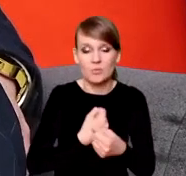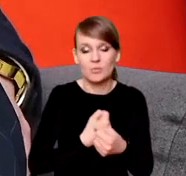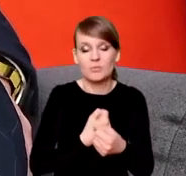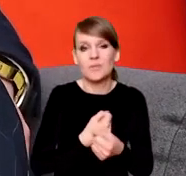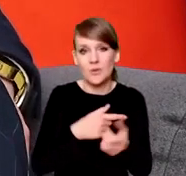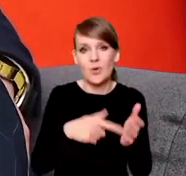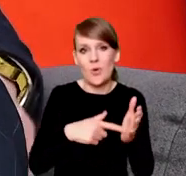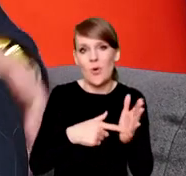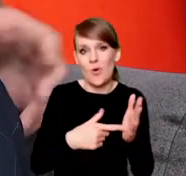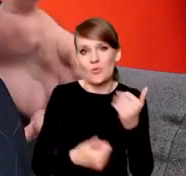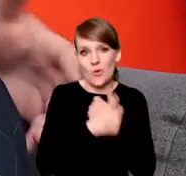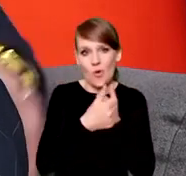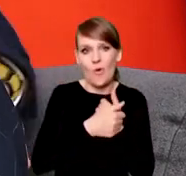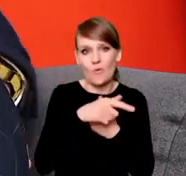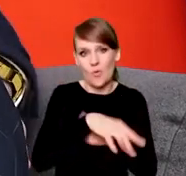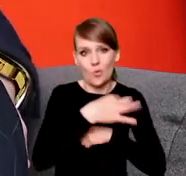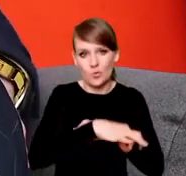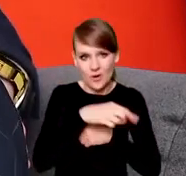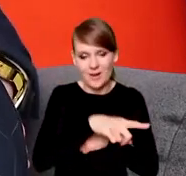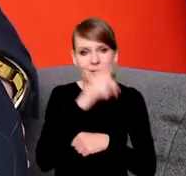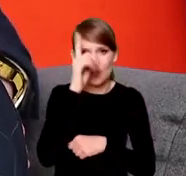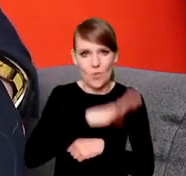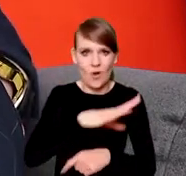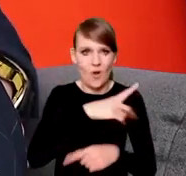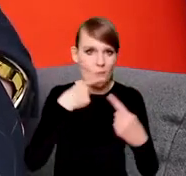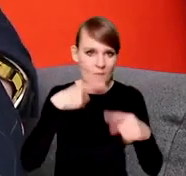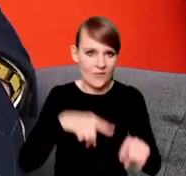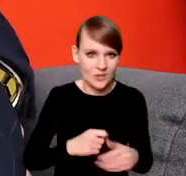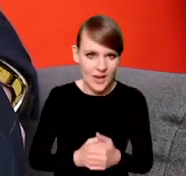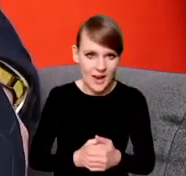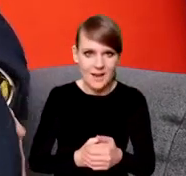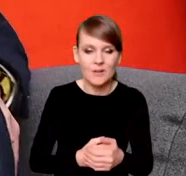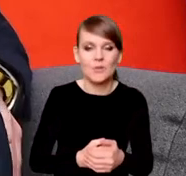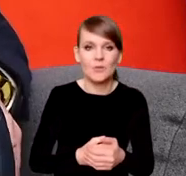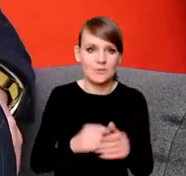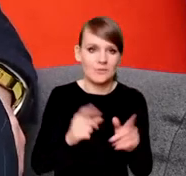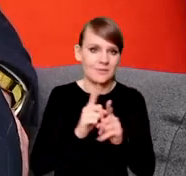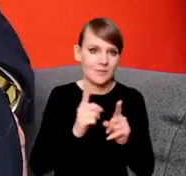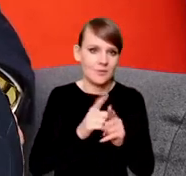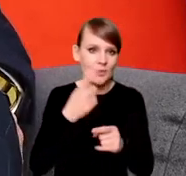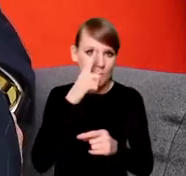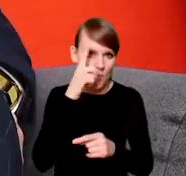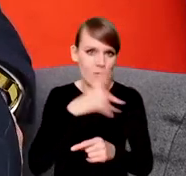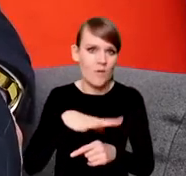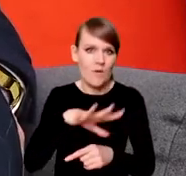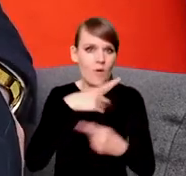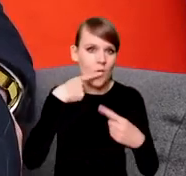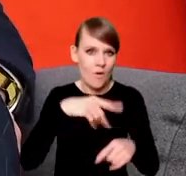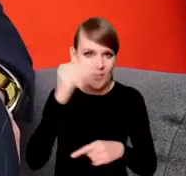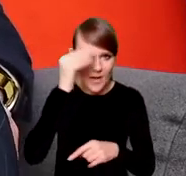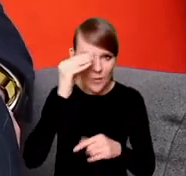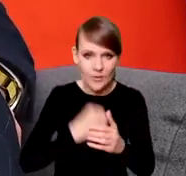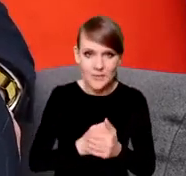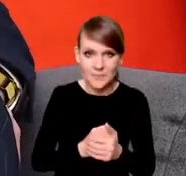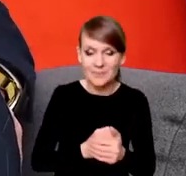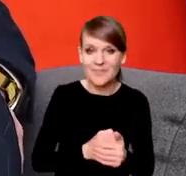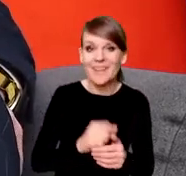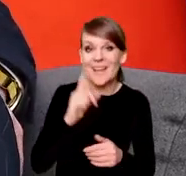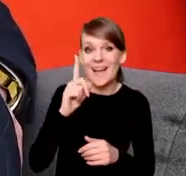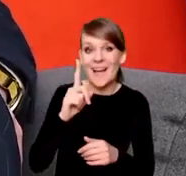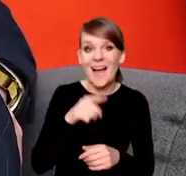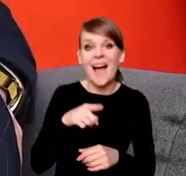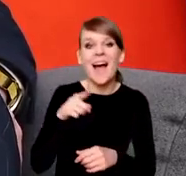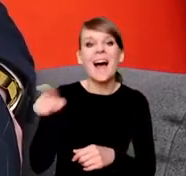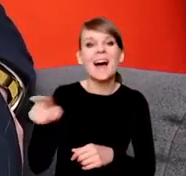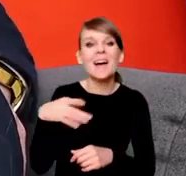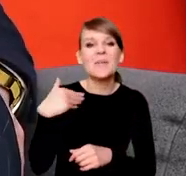społecznej odpowiedzialności uczelni czy odpowiedzialności nauki. Natomiast troszkę zrujnuje też ten obraz optymistycznego doktoranta, który